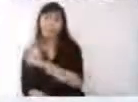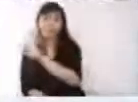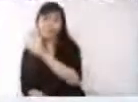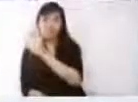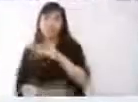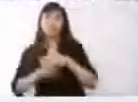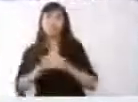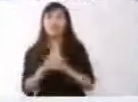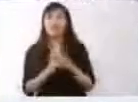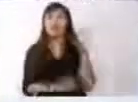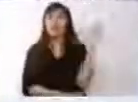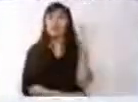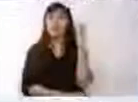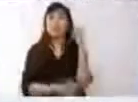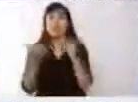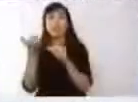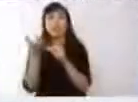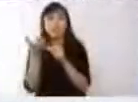atn@philembassy.net.